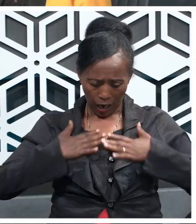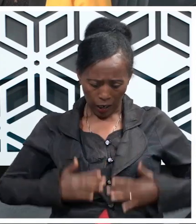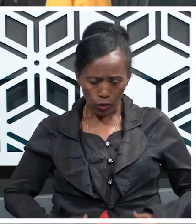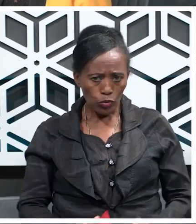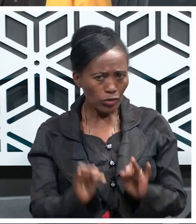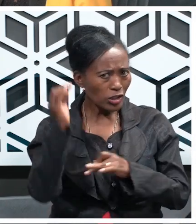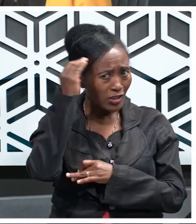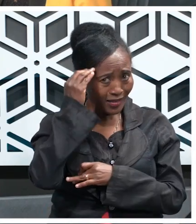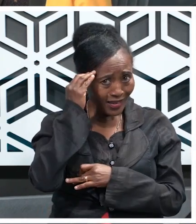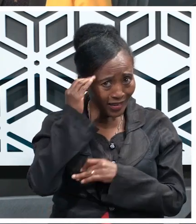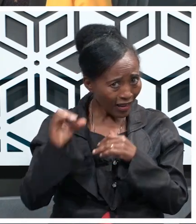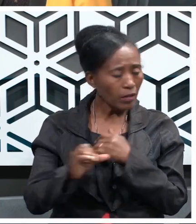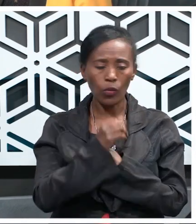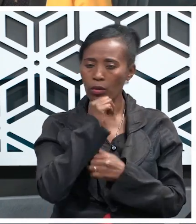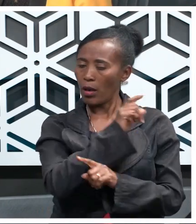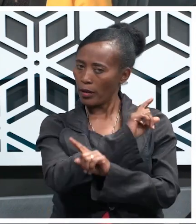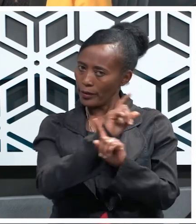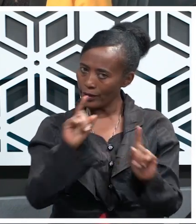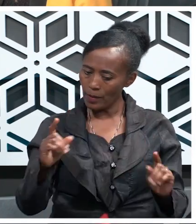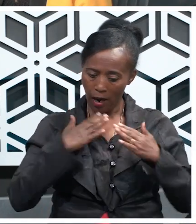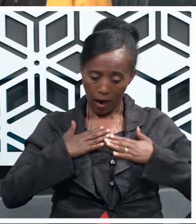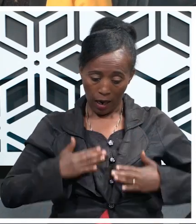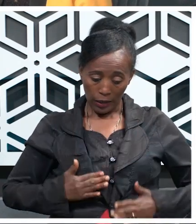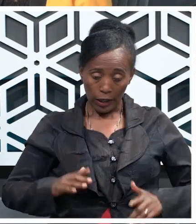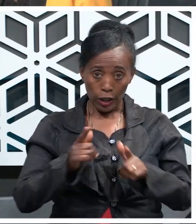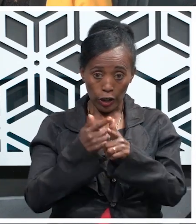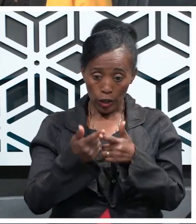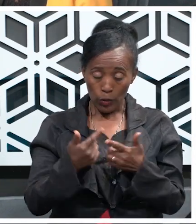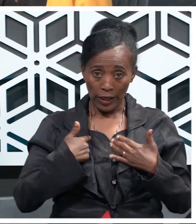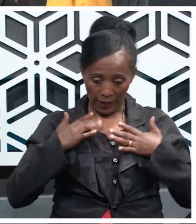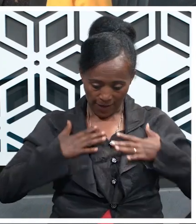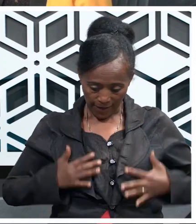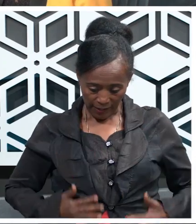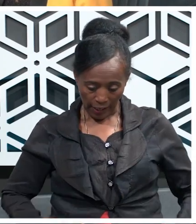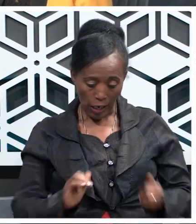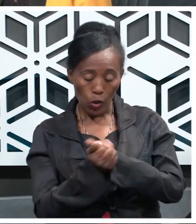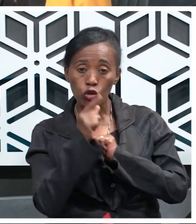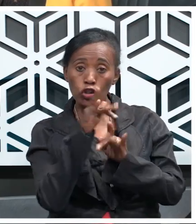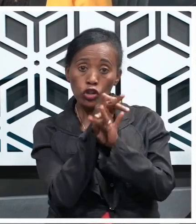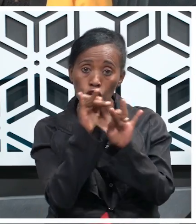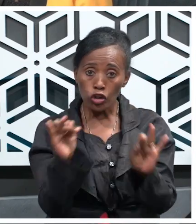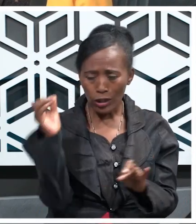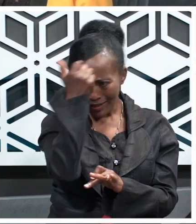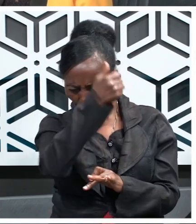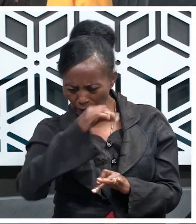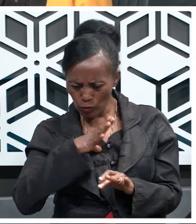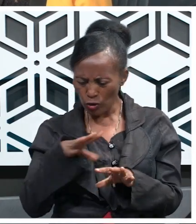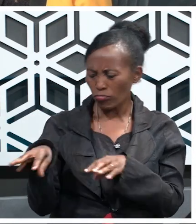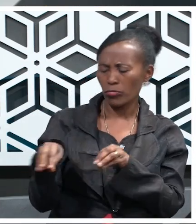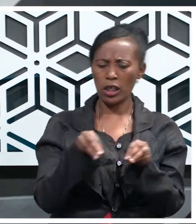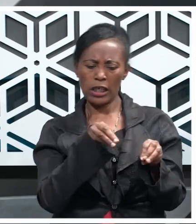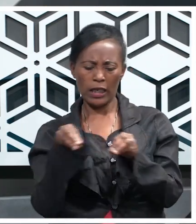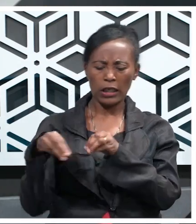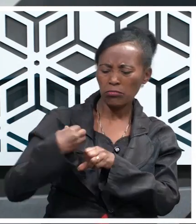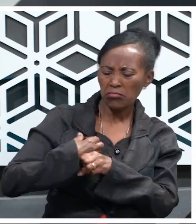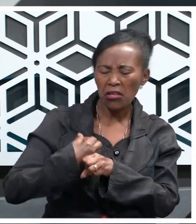እዚህ ጋር አካሌ ነው እንጂ ያው ጭንቅላት አይደለም የተጎዳው ሰው አካሌ ደግሞ የሆነ የፊዚካል ለውጥ ብቻ ነው ያለው እንጂ እንደ ማንኛውም